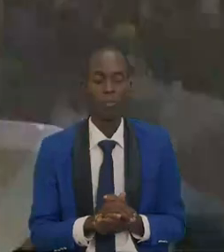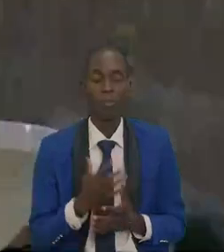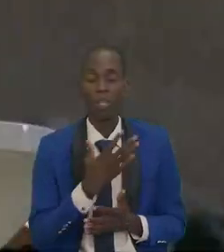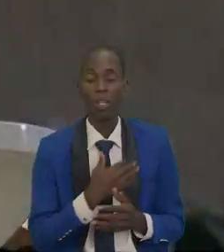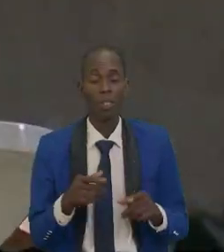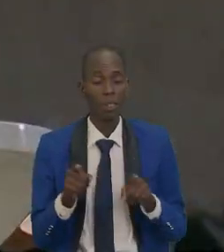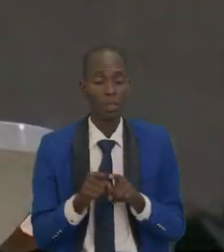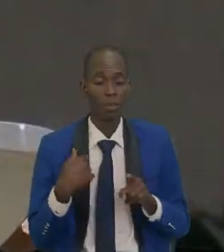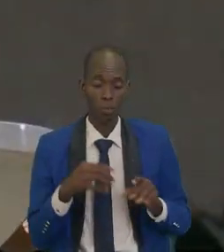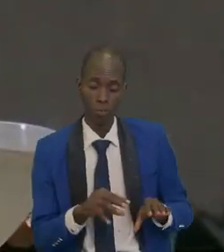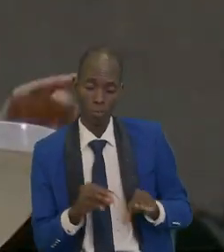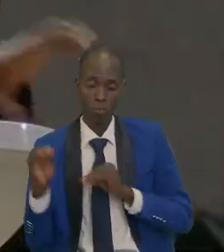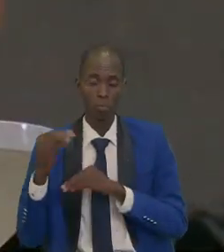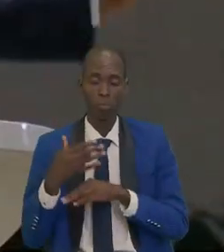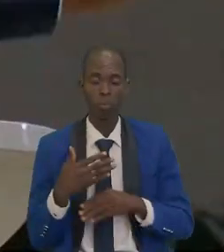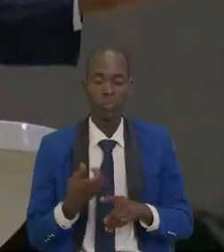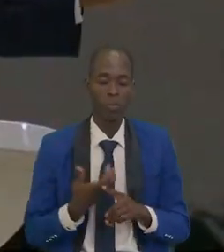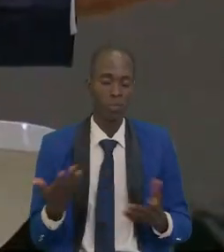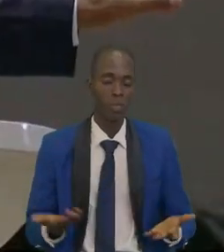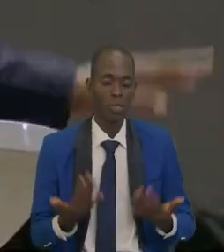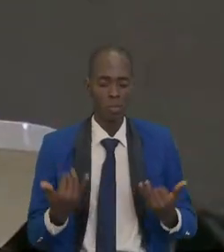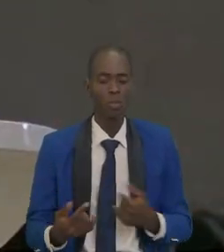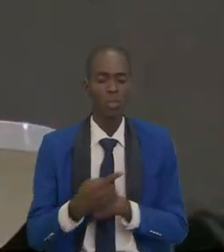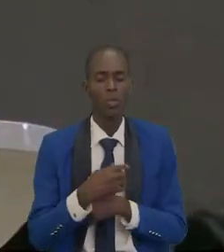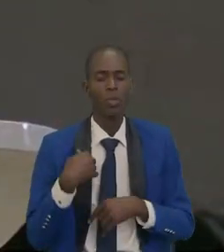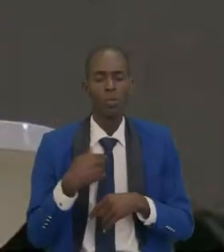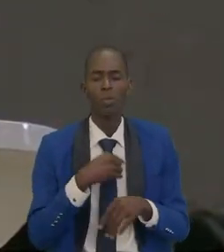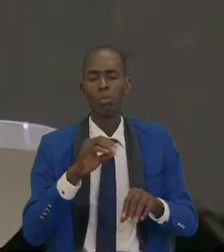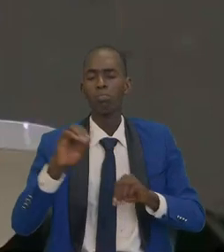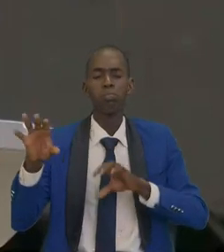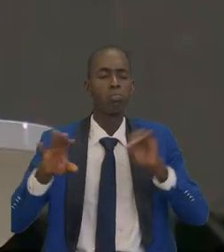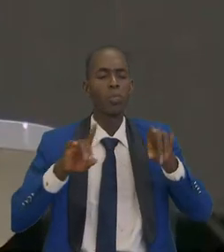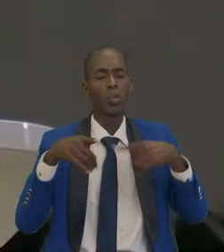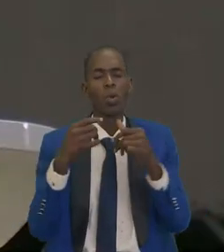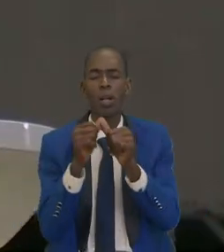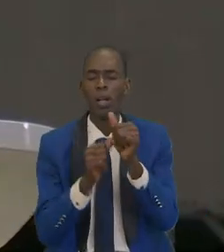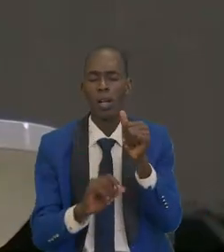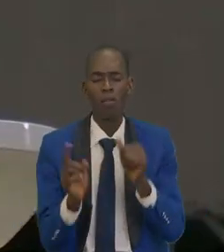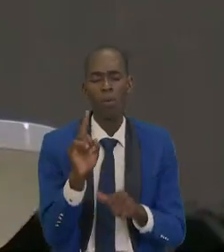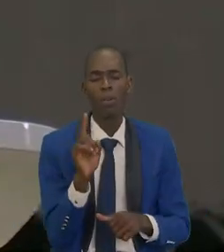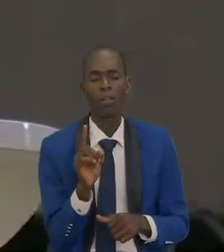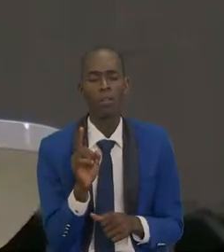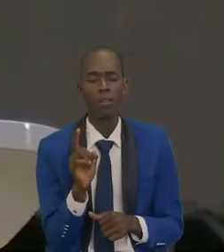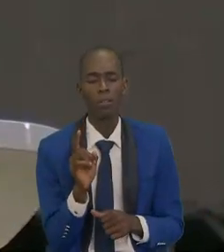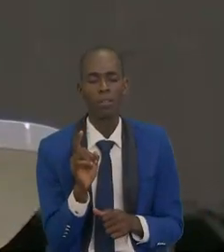Et comme nous quittons ici aujourd'hui, nous allons nous disperser partout.